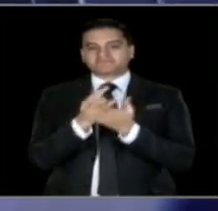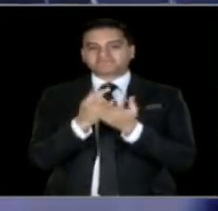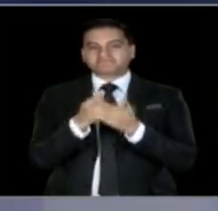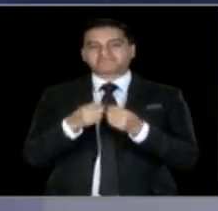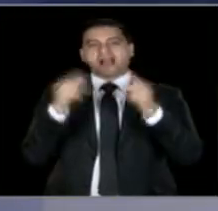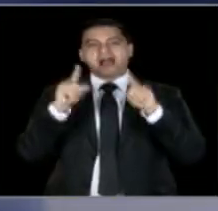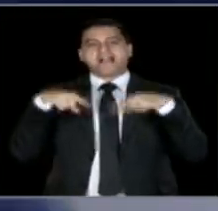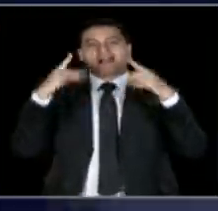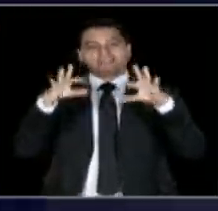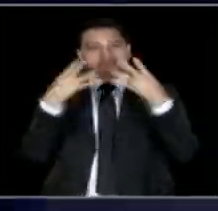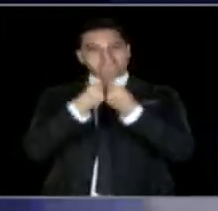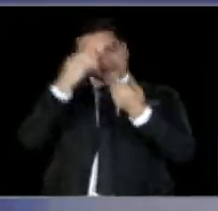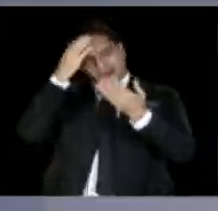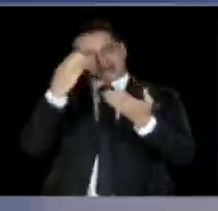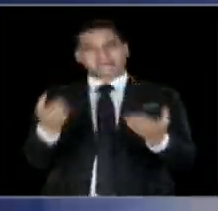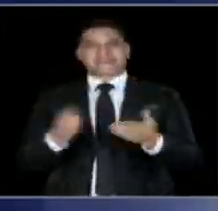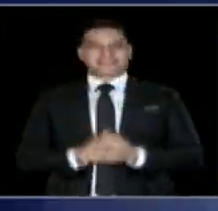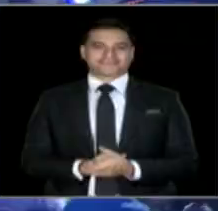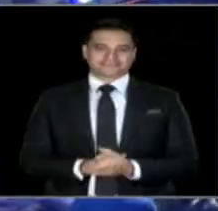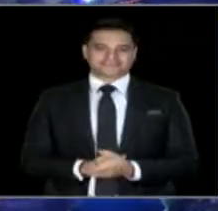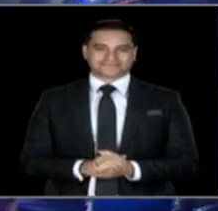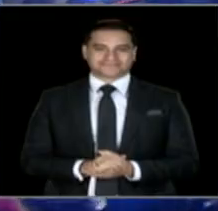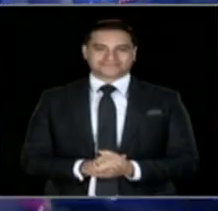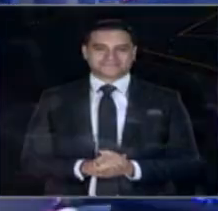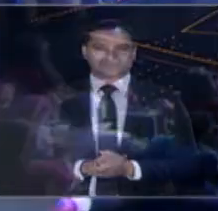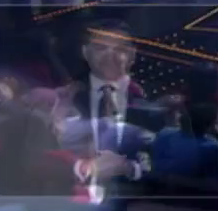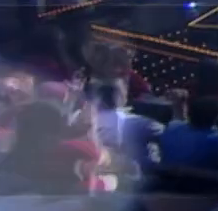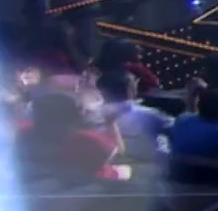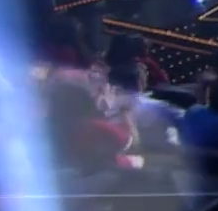وإلى اللقاء وحلقة جديدة مع العباقرة.